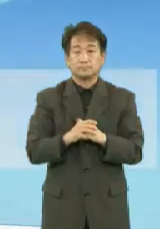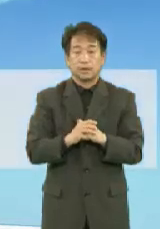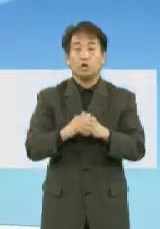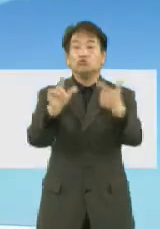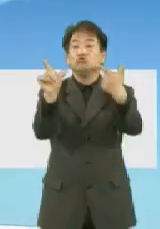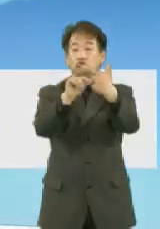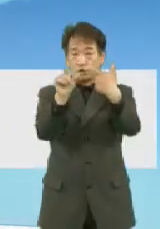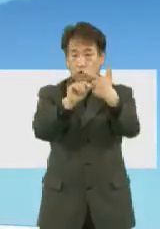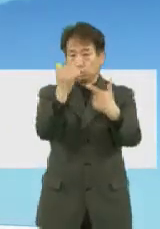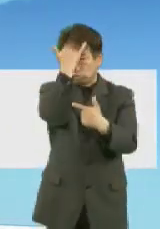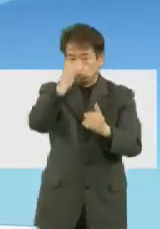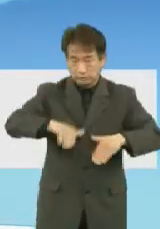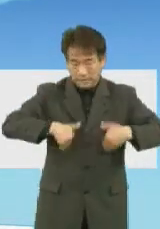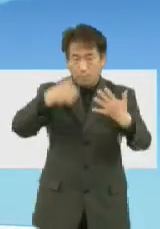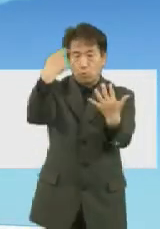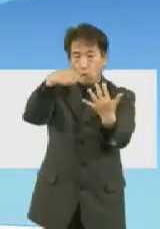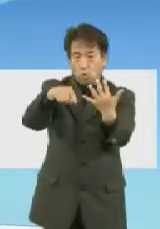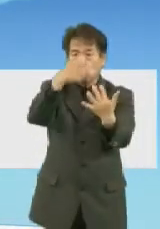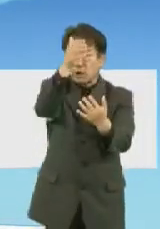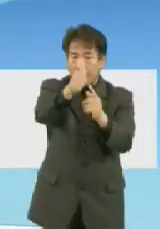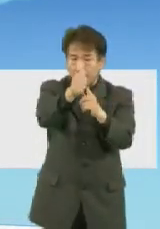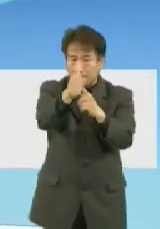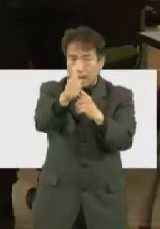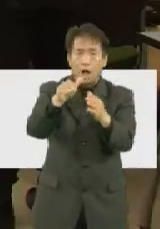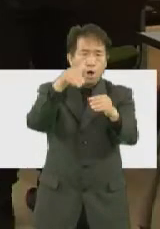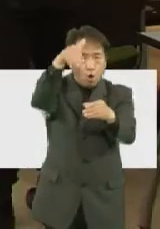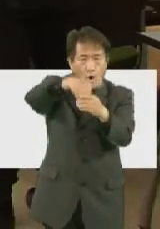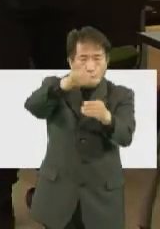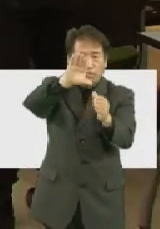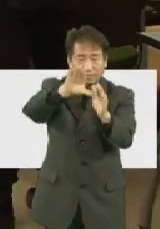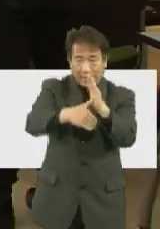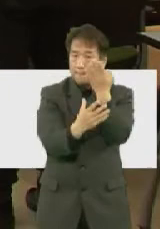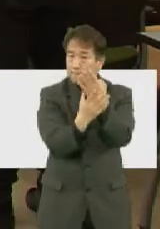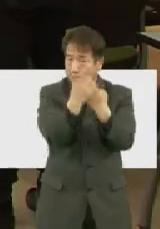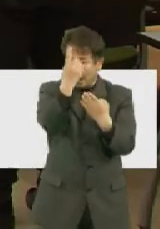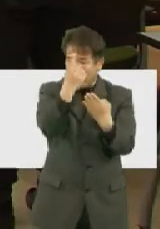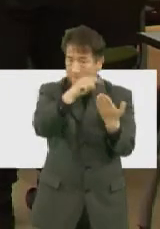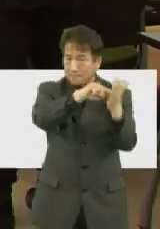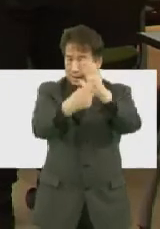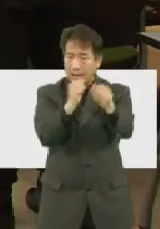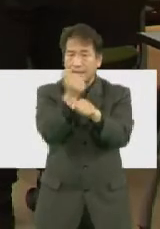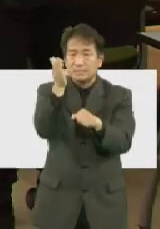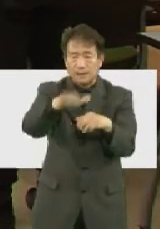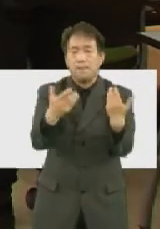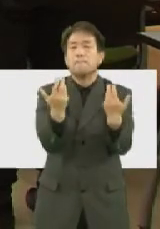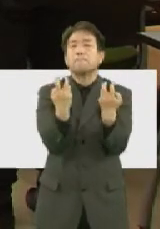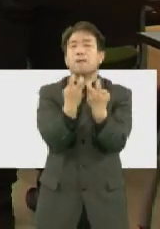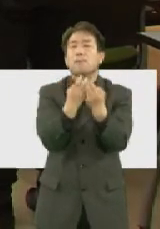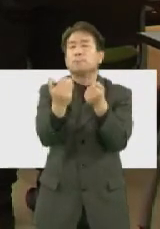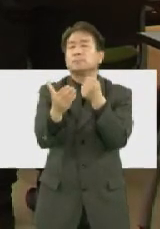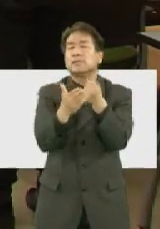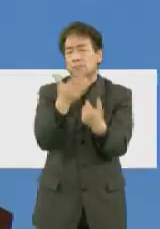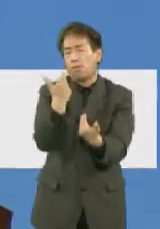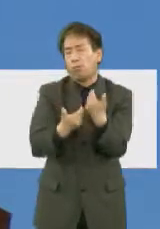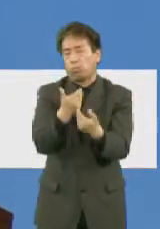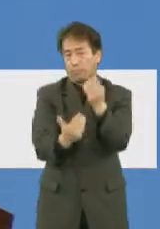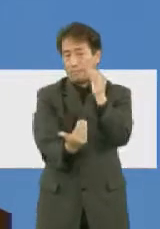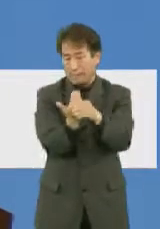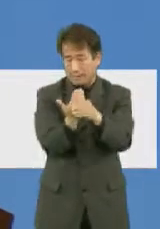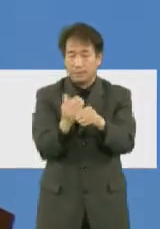오는 6월 충남 교육감 선거에서의 보수 진영 단일화 일정이 공개됐지만 방법론을 놓고 불협화음이 일고